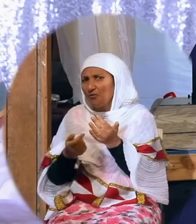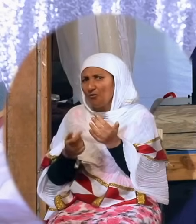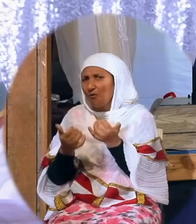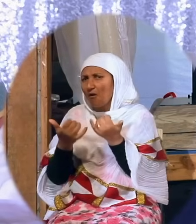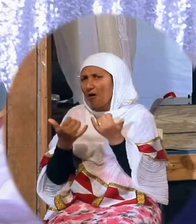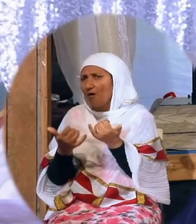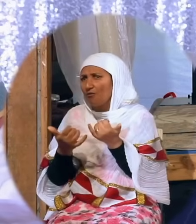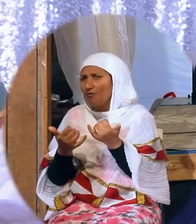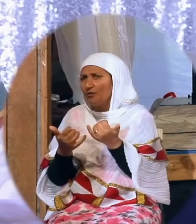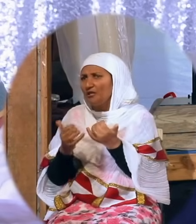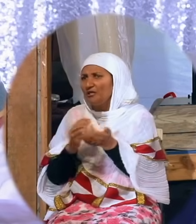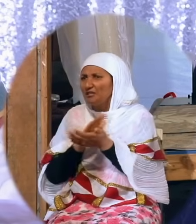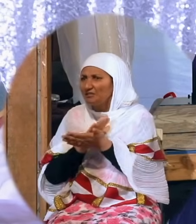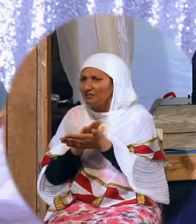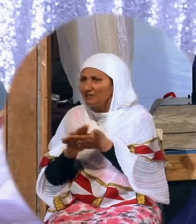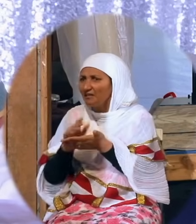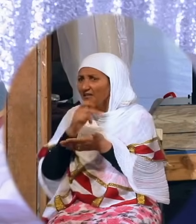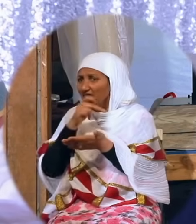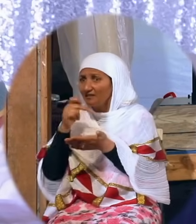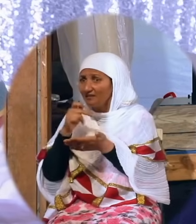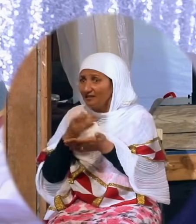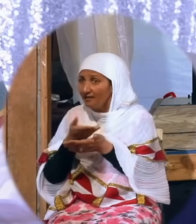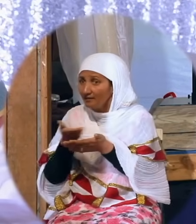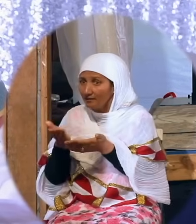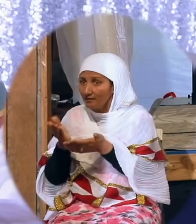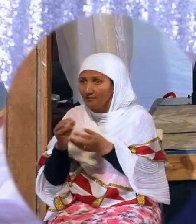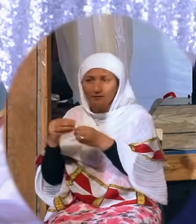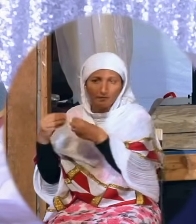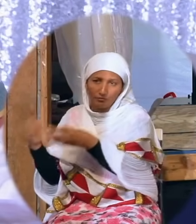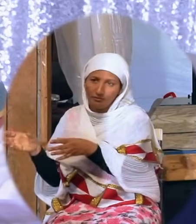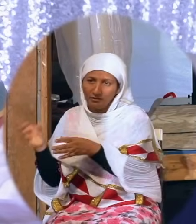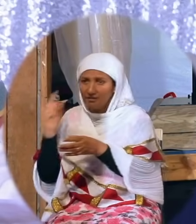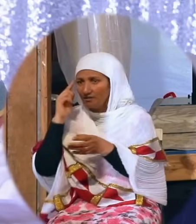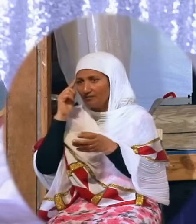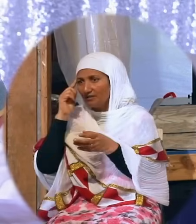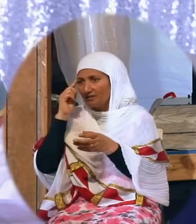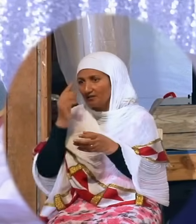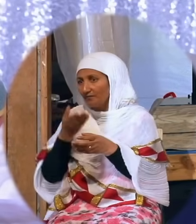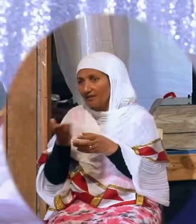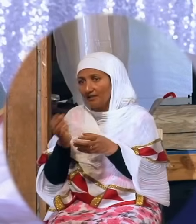አሁን የንጽህና የድንግልና ጉዳይ ተውት የሚታሰብ ነገር